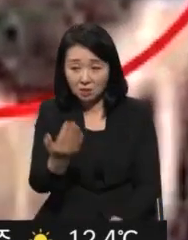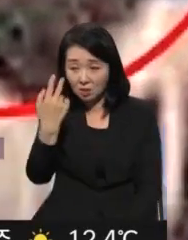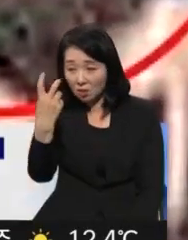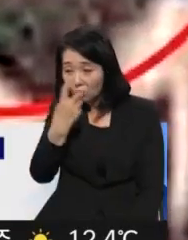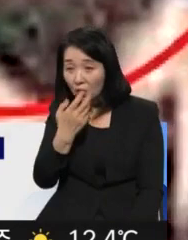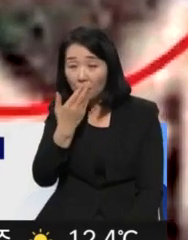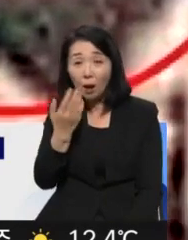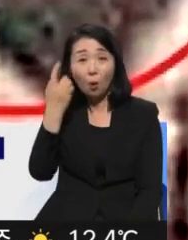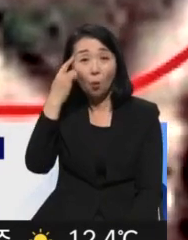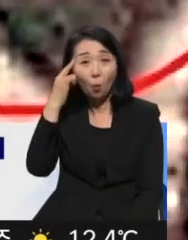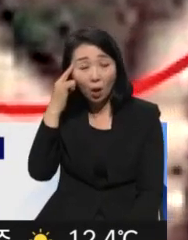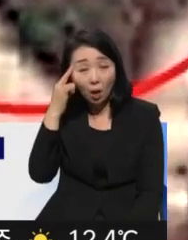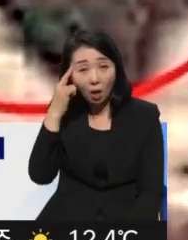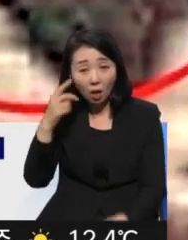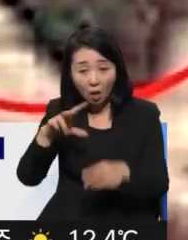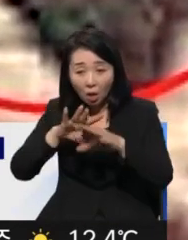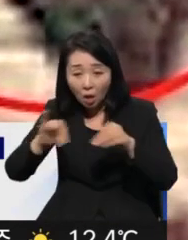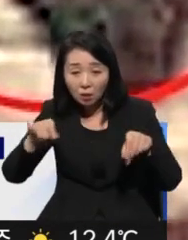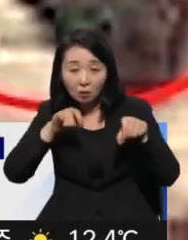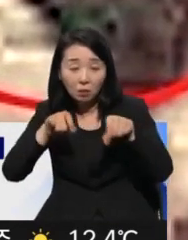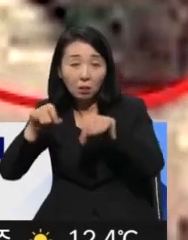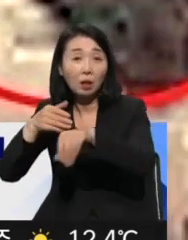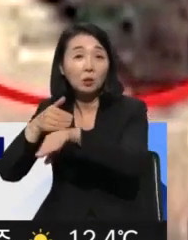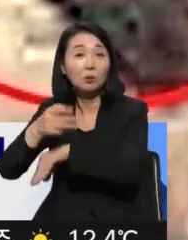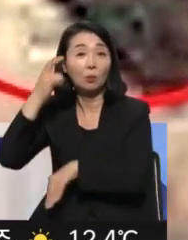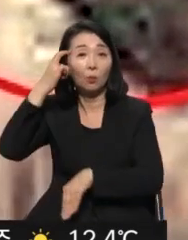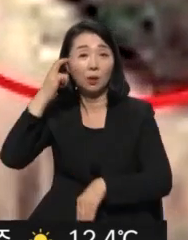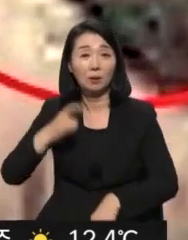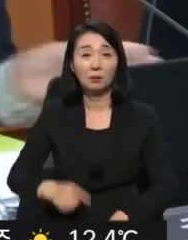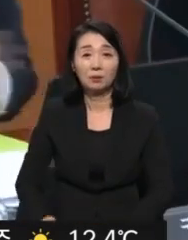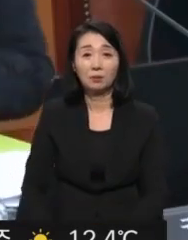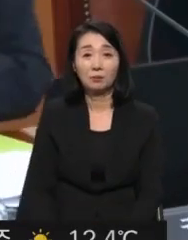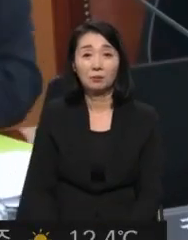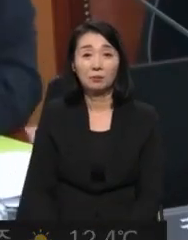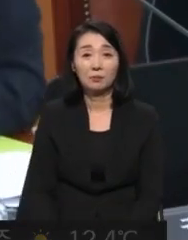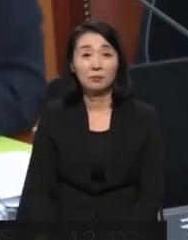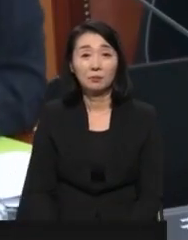있었는데 처리가 왜 이렇게 늦어졌냐고 했습니다.